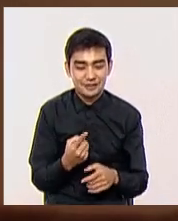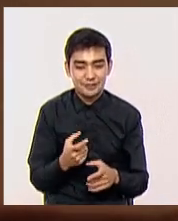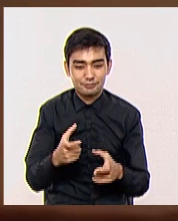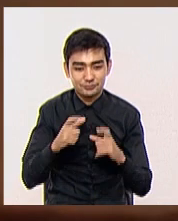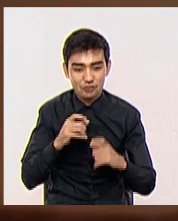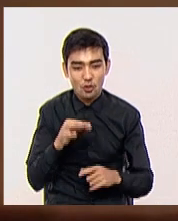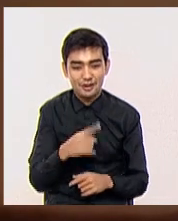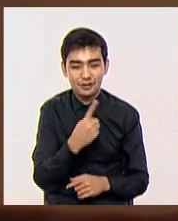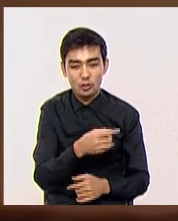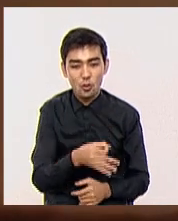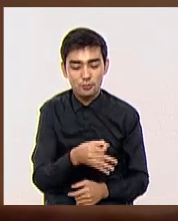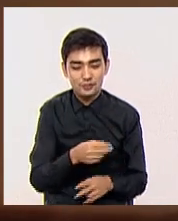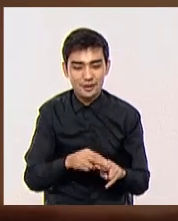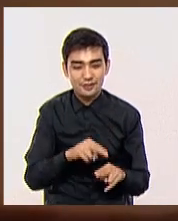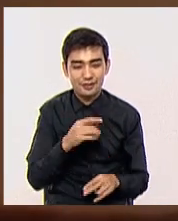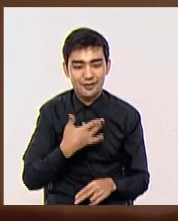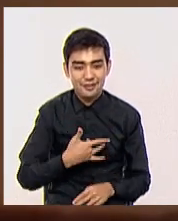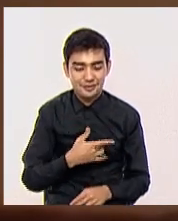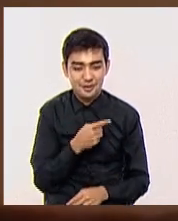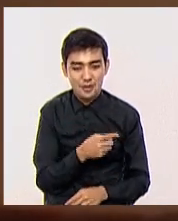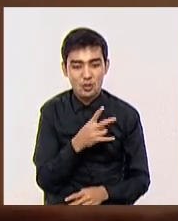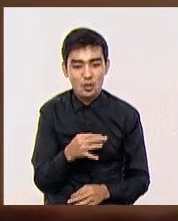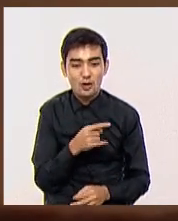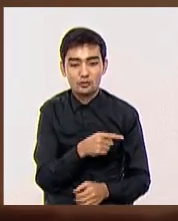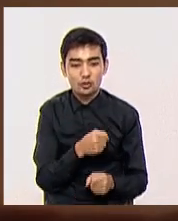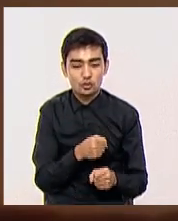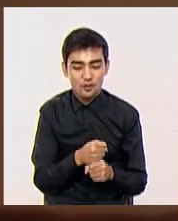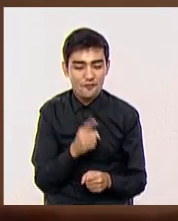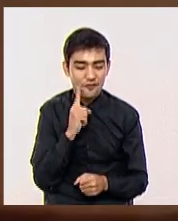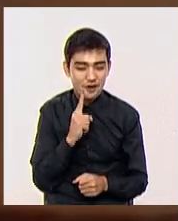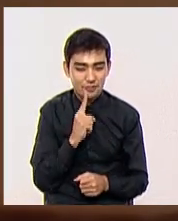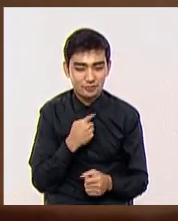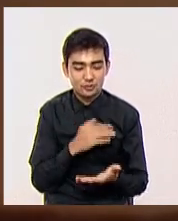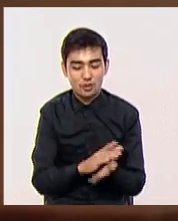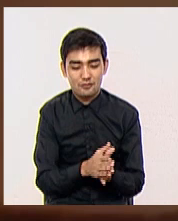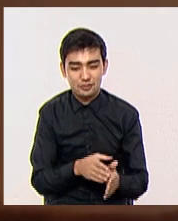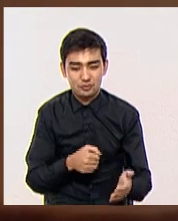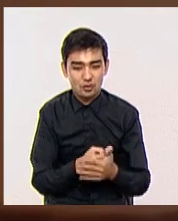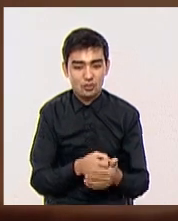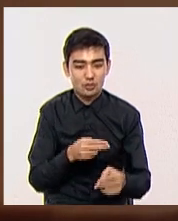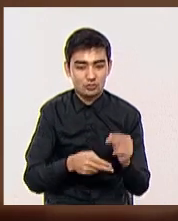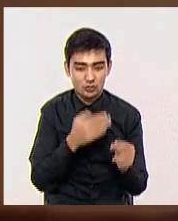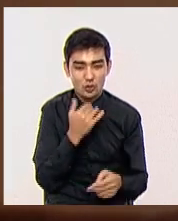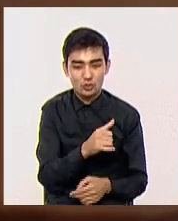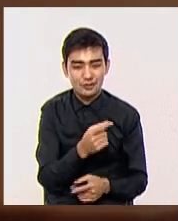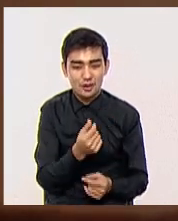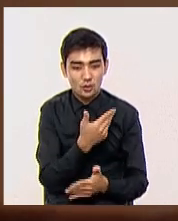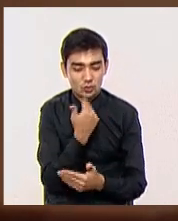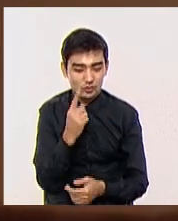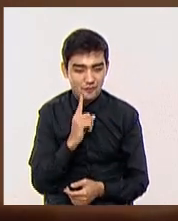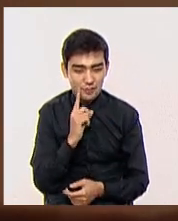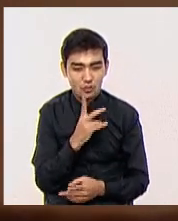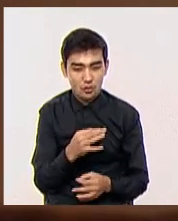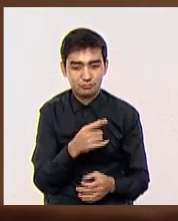от одной области, от Тараза, но оно еще пока не сформировалось, коммерческое предложение, у них еще нет денег, но